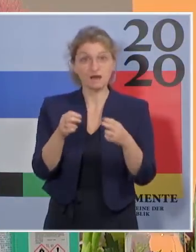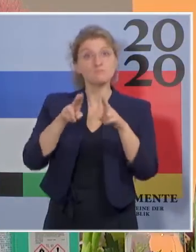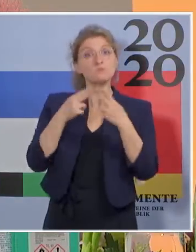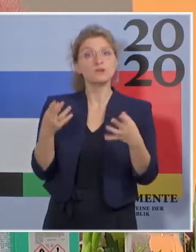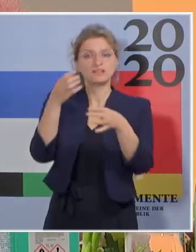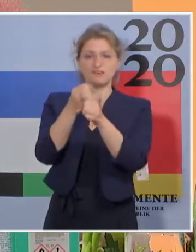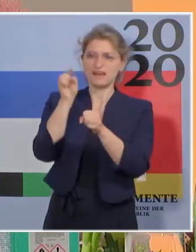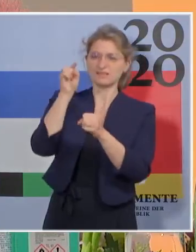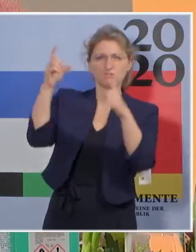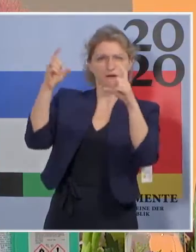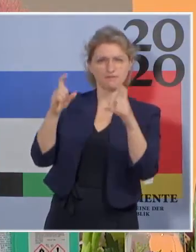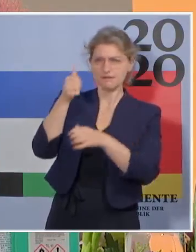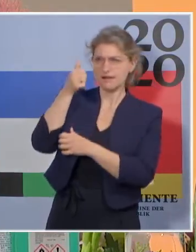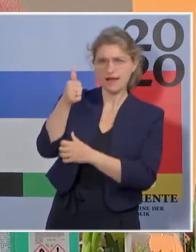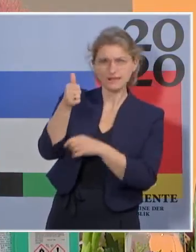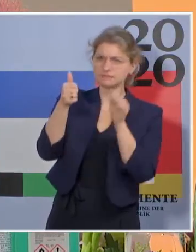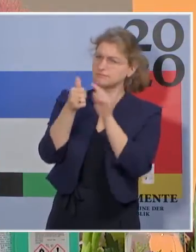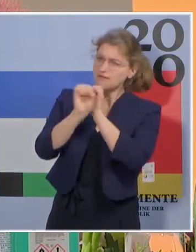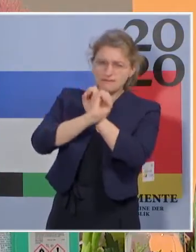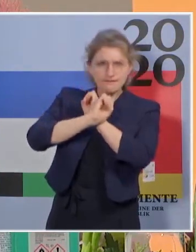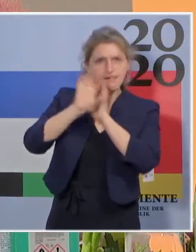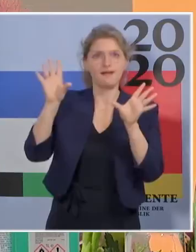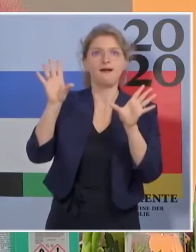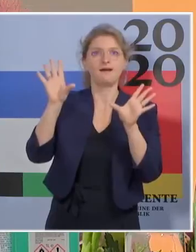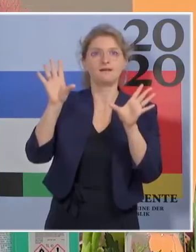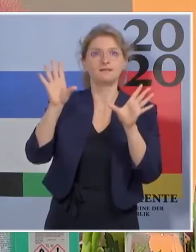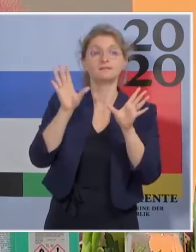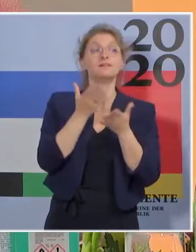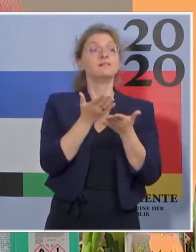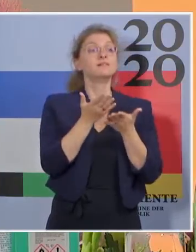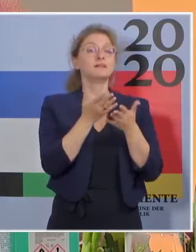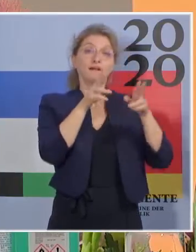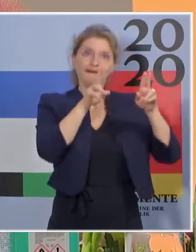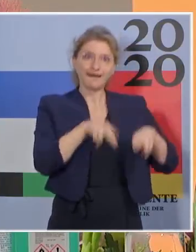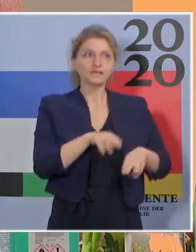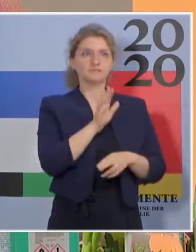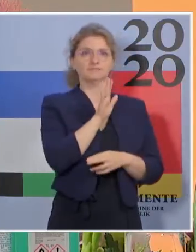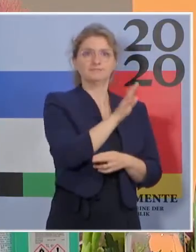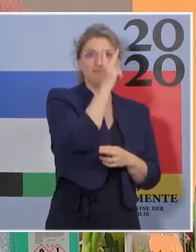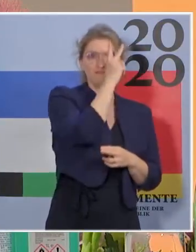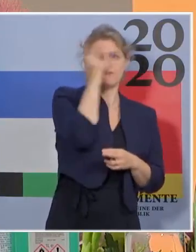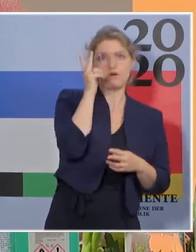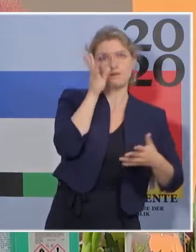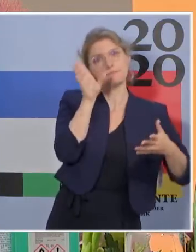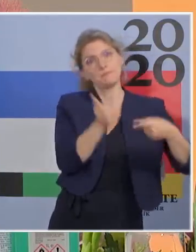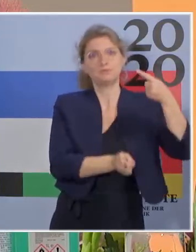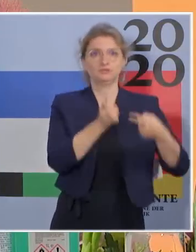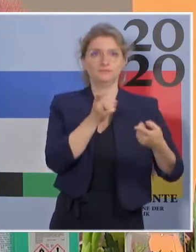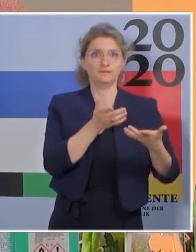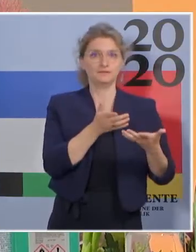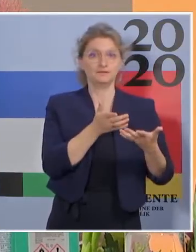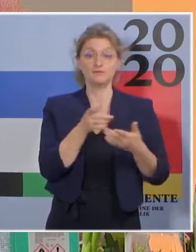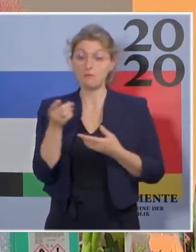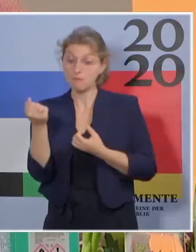unserer Bundesverfassung, die hier völlig klar ist, geht das Recht vom Volk aus und